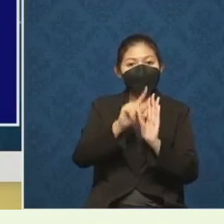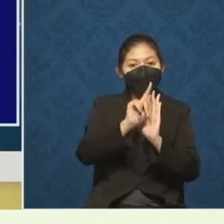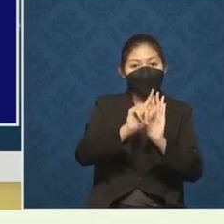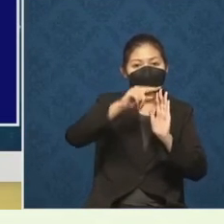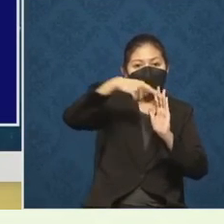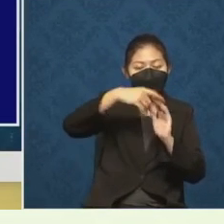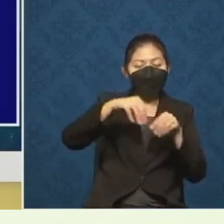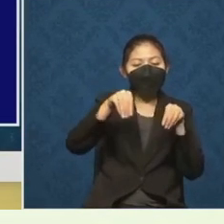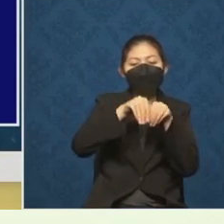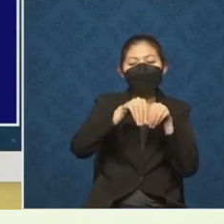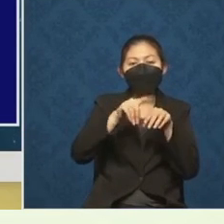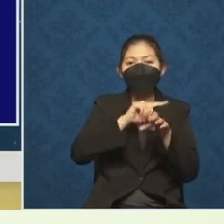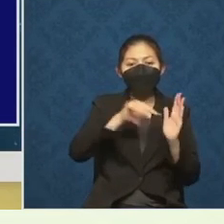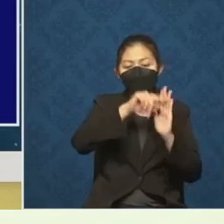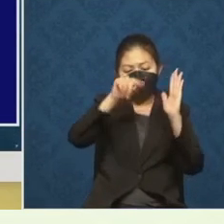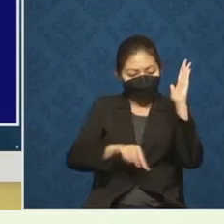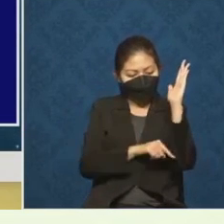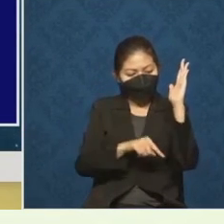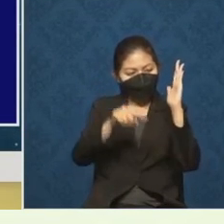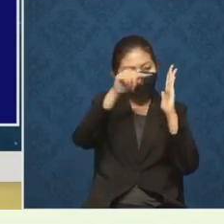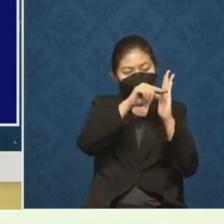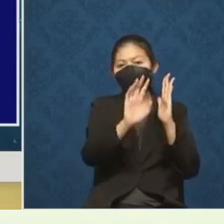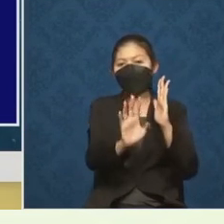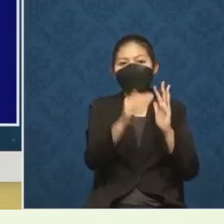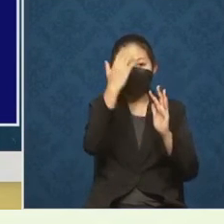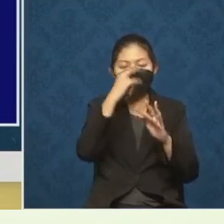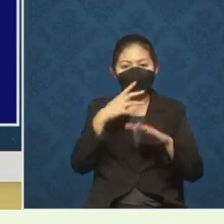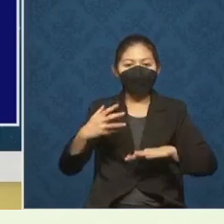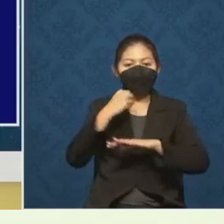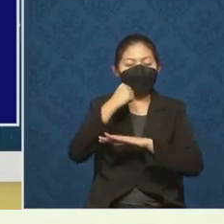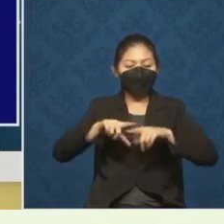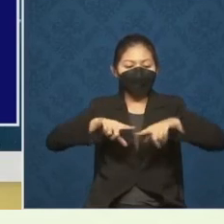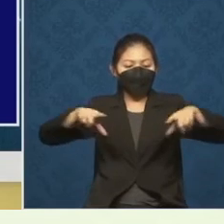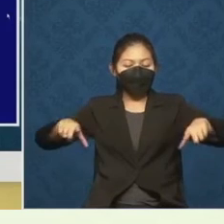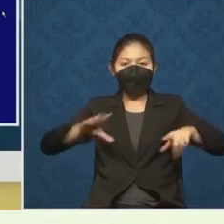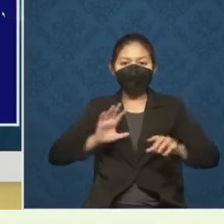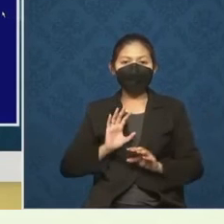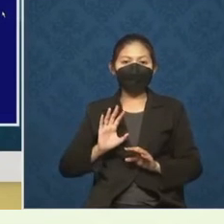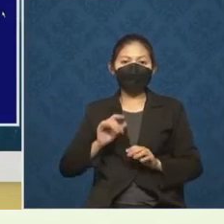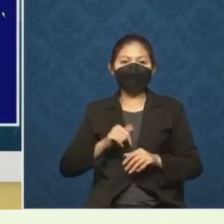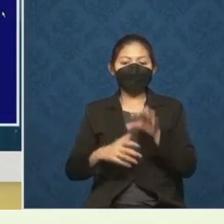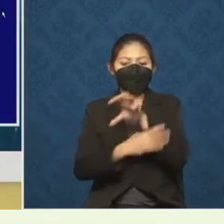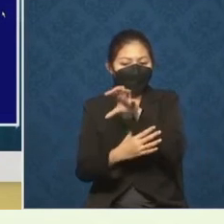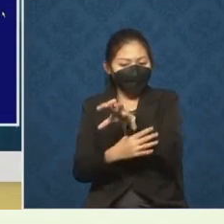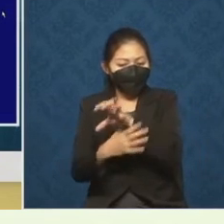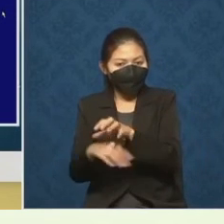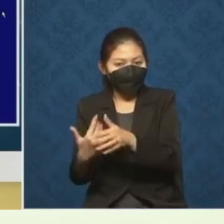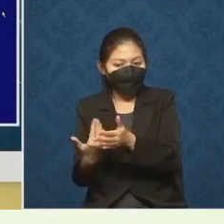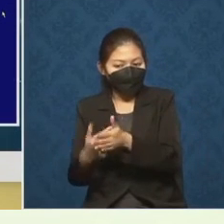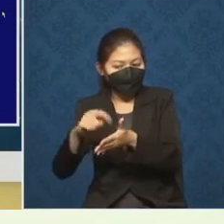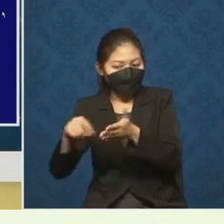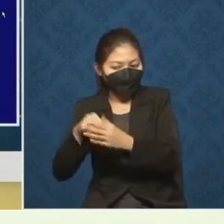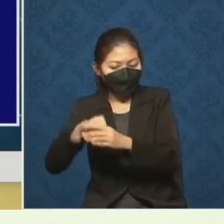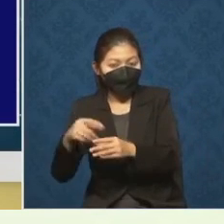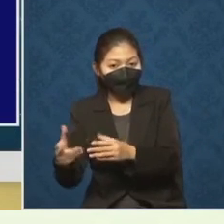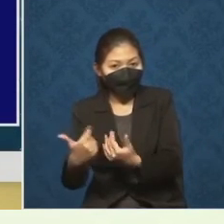องถึงเอาไปใต้นะฮะมันจะได้ไม่มีอิทธิพลในพื้นที่ไม่สามารถใบบังคับนะลูกบงลูกบ้านน